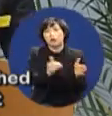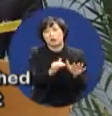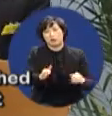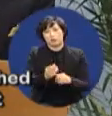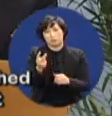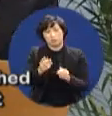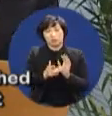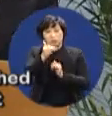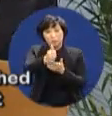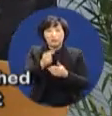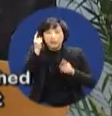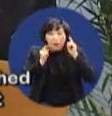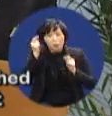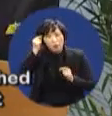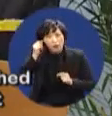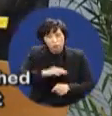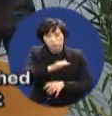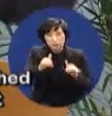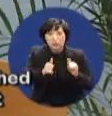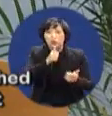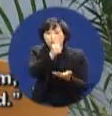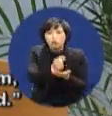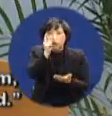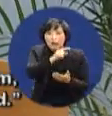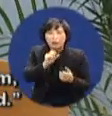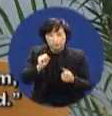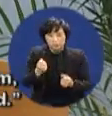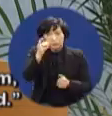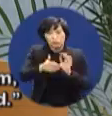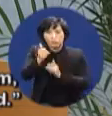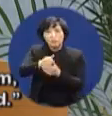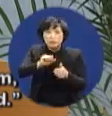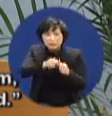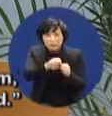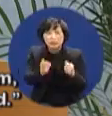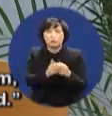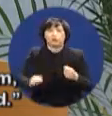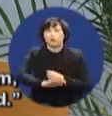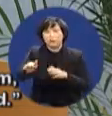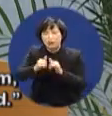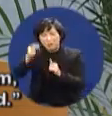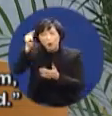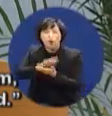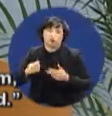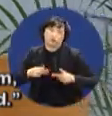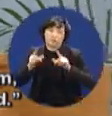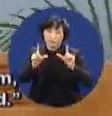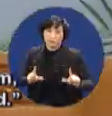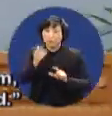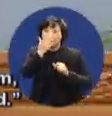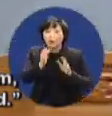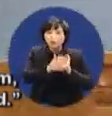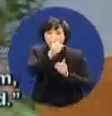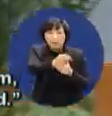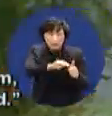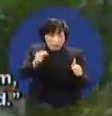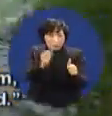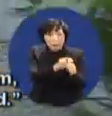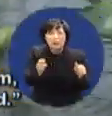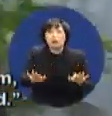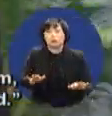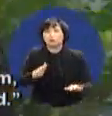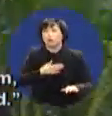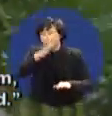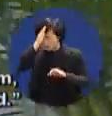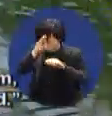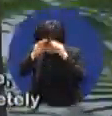그가 상함은 우리 죄악을 인합니다. 그가 징계를 받음으로 우리가 평화를 이고, 그가 채찍에 맞음으로